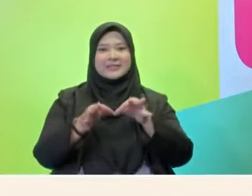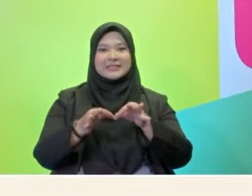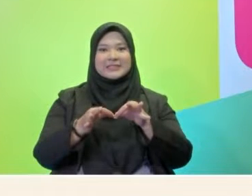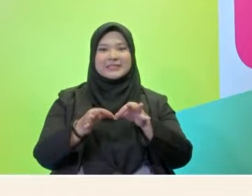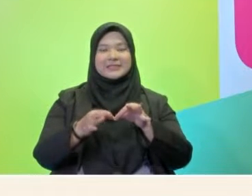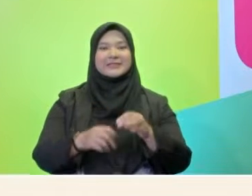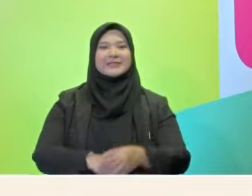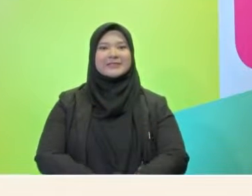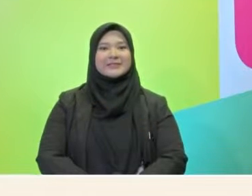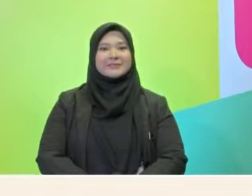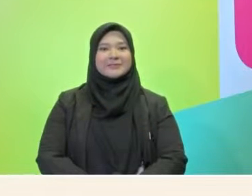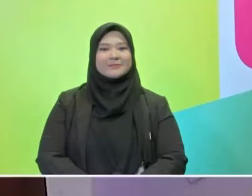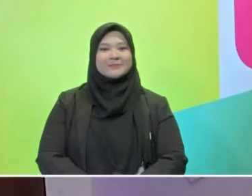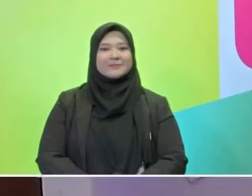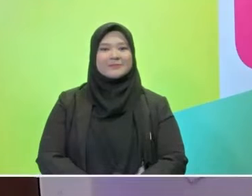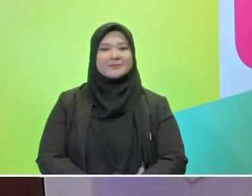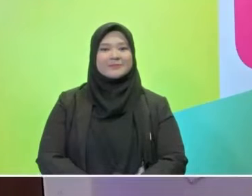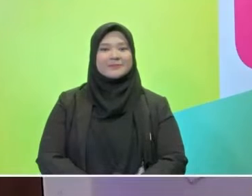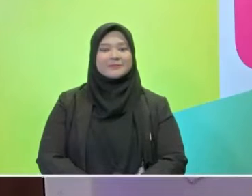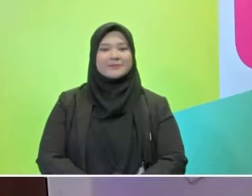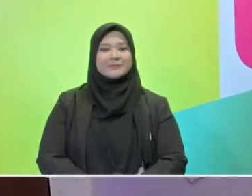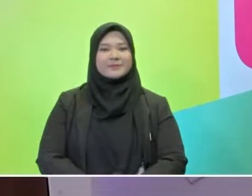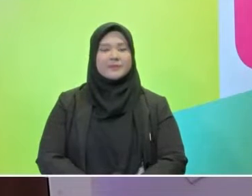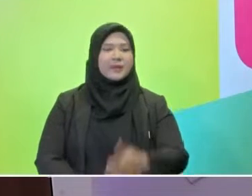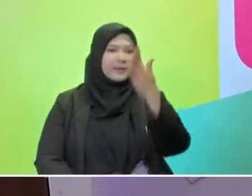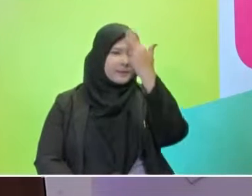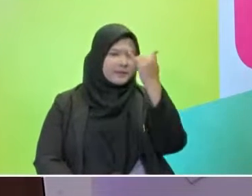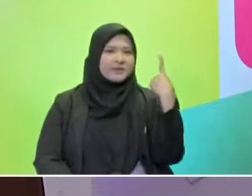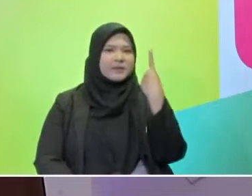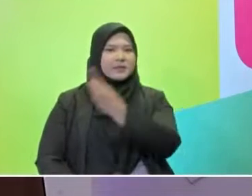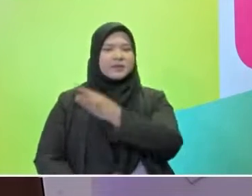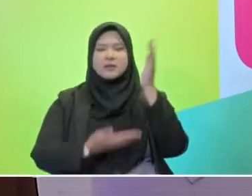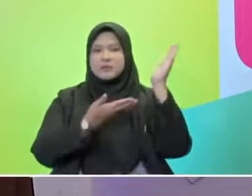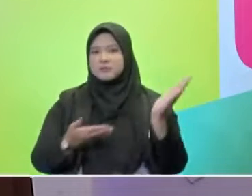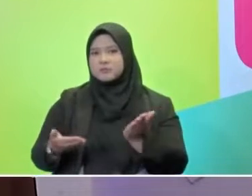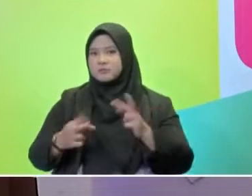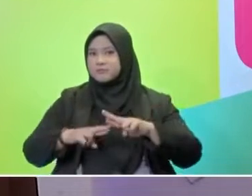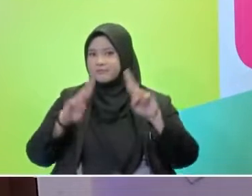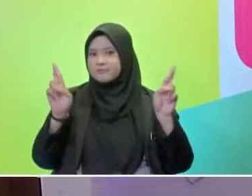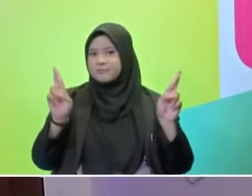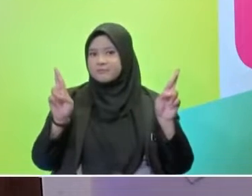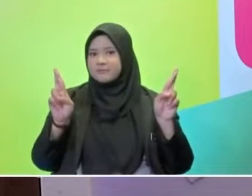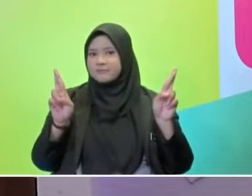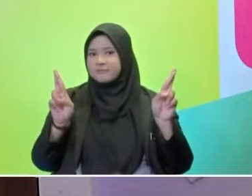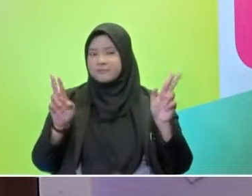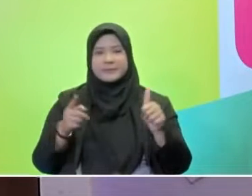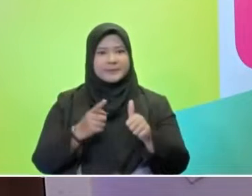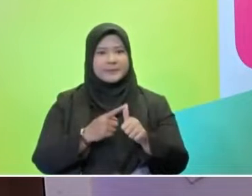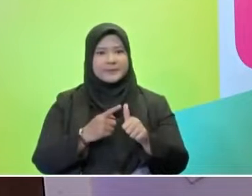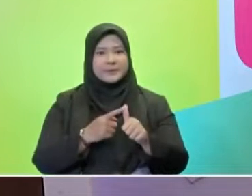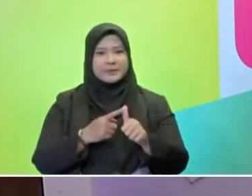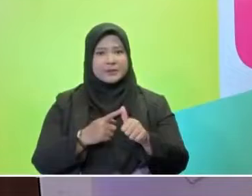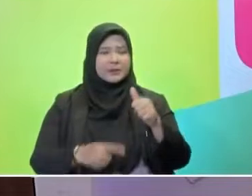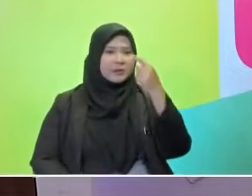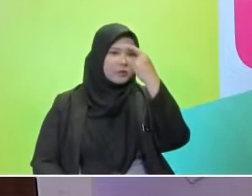adalah menurut tuntutan agama, okay, meraikan tahun baru, okay, tanda bersyukur dan